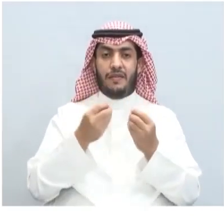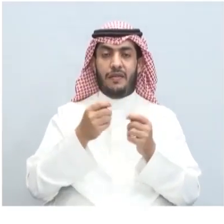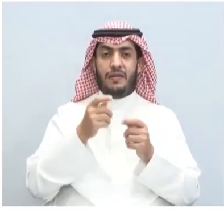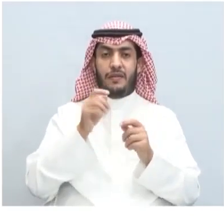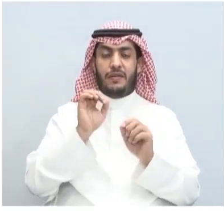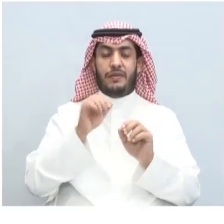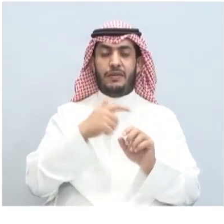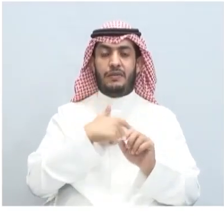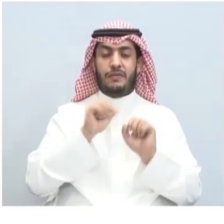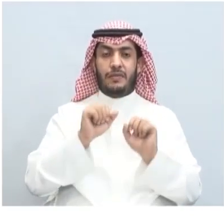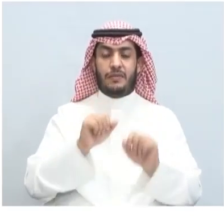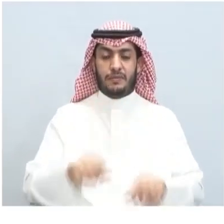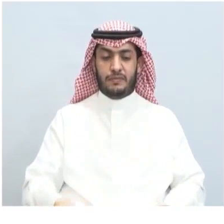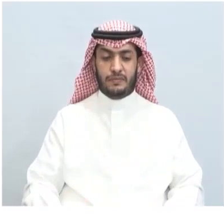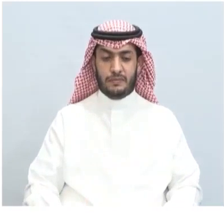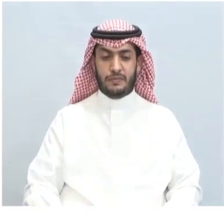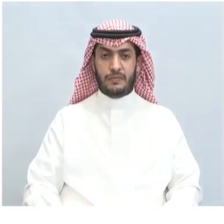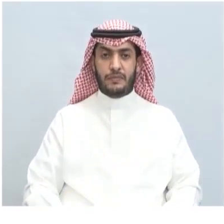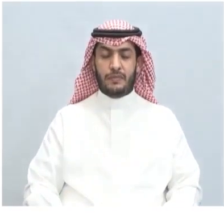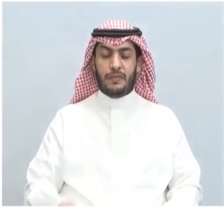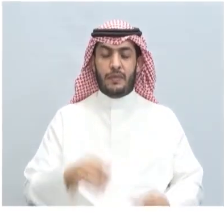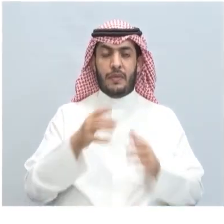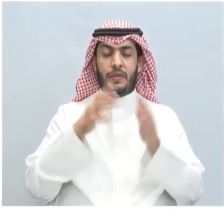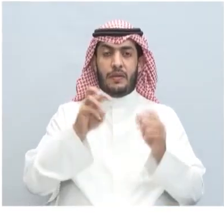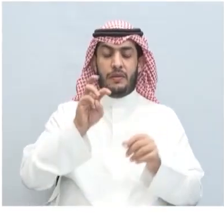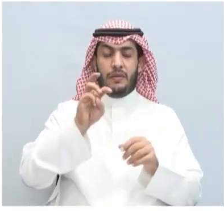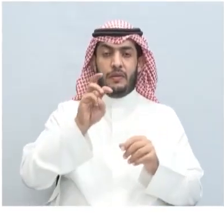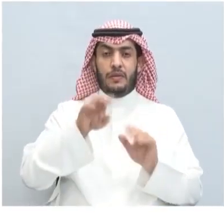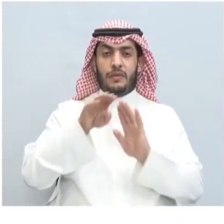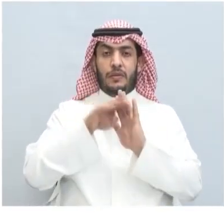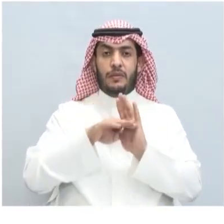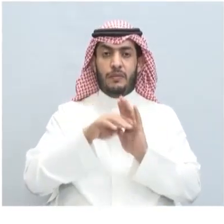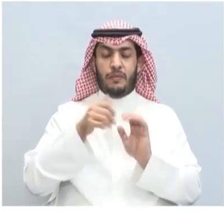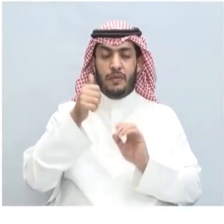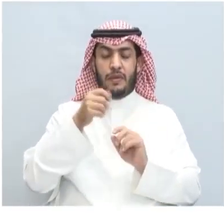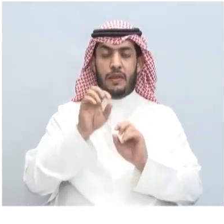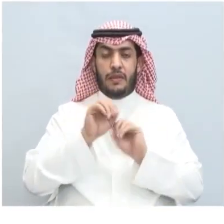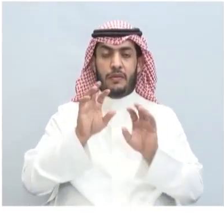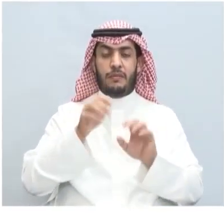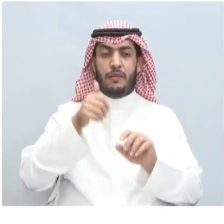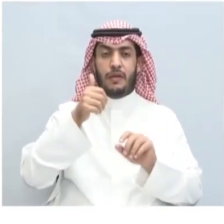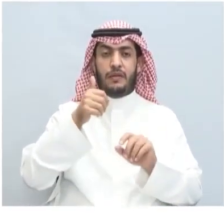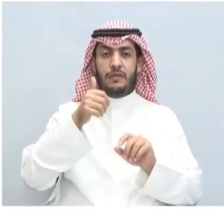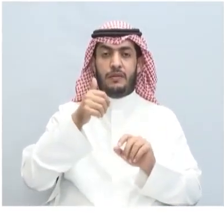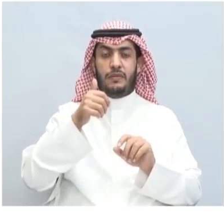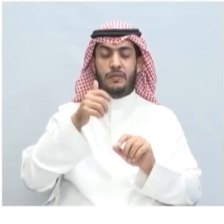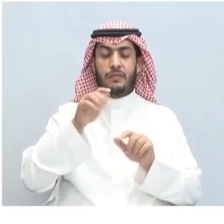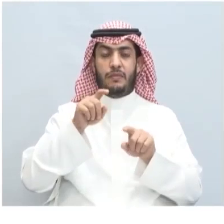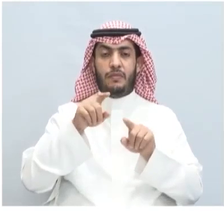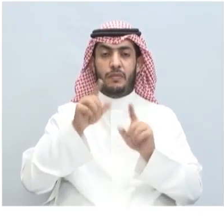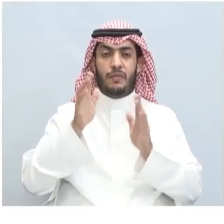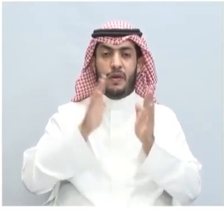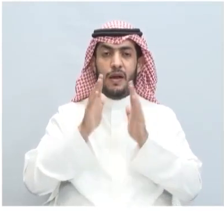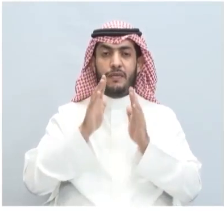الاصل وهذا ما يحدث بالفعل اذا هنالك كثير من الشركات في سوق السعودي قامت بهذه التوزيعات ومنحت مثلا مقابل كل